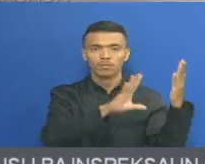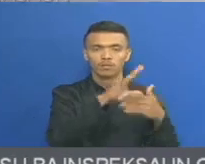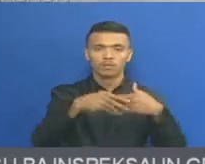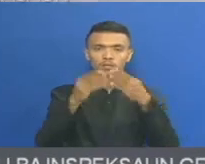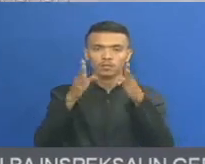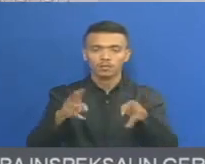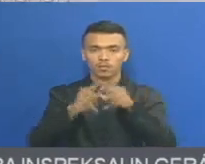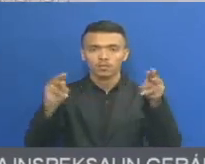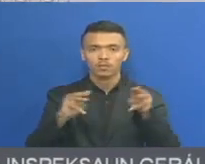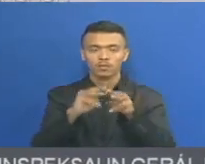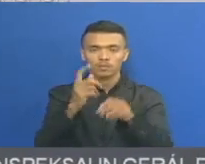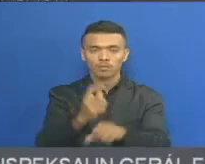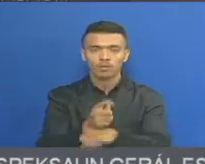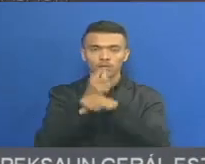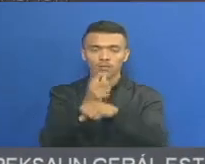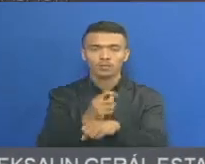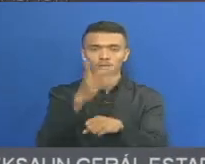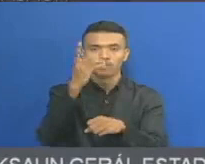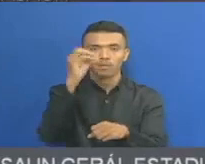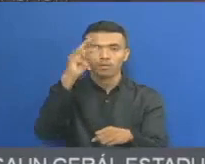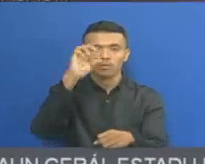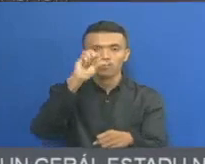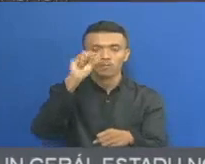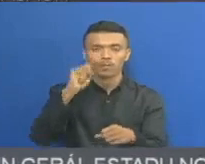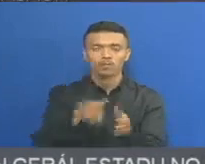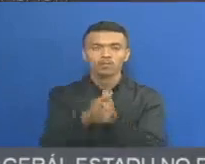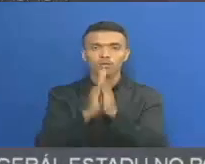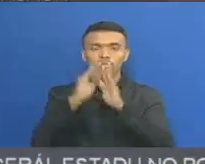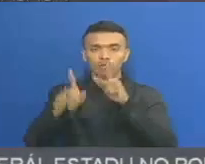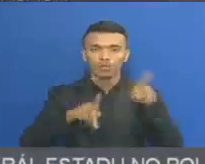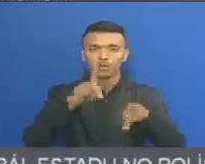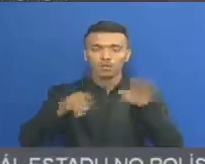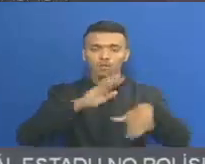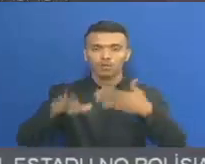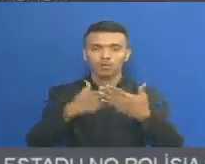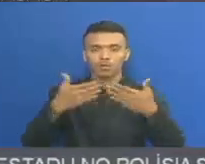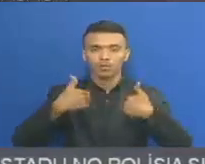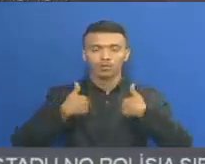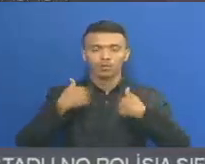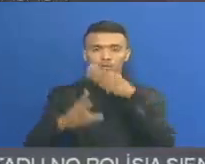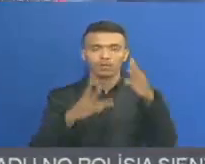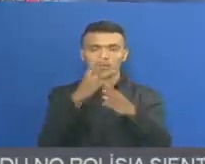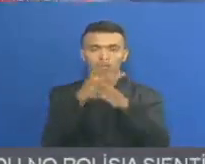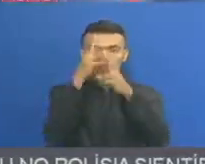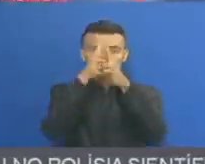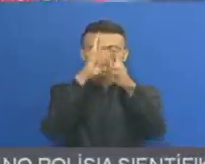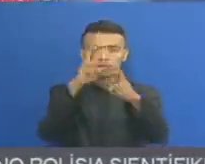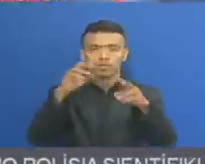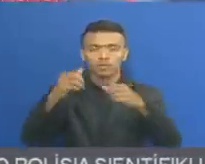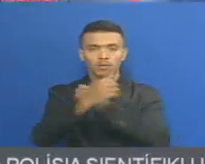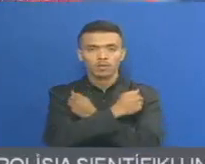administrador município Ataurujo Domingos Soares, husu baemahotu iha mundu atur respeita no hadomi